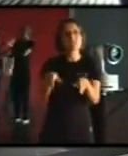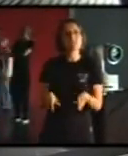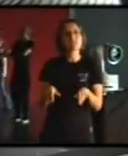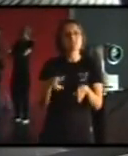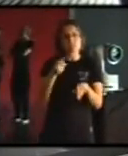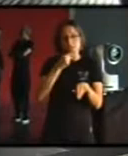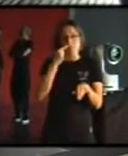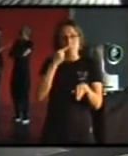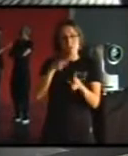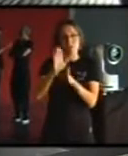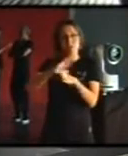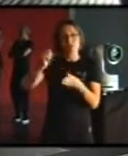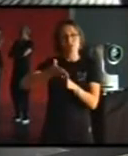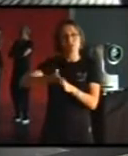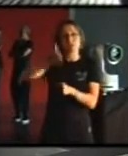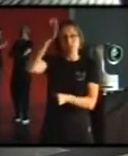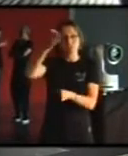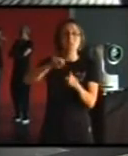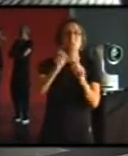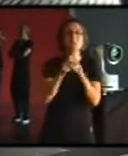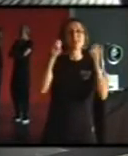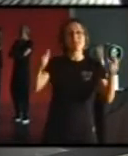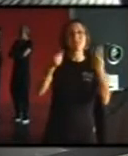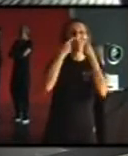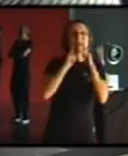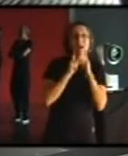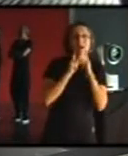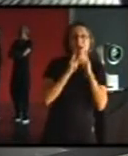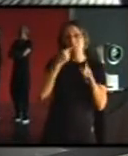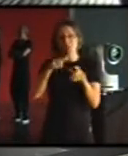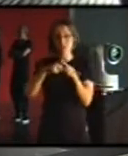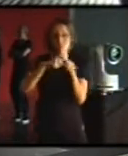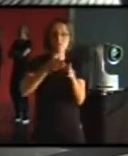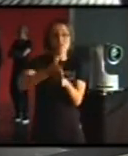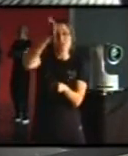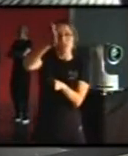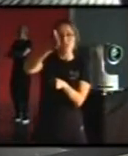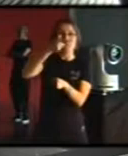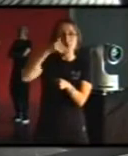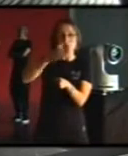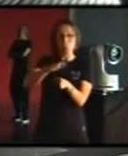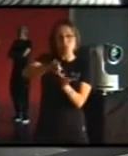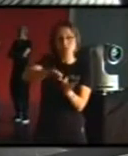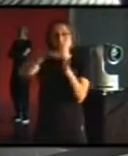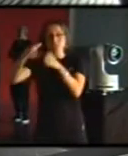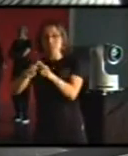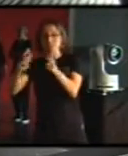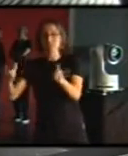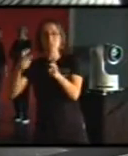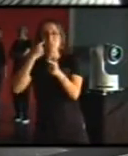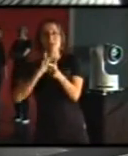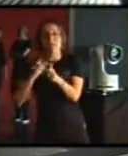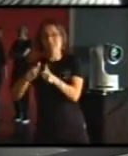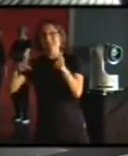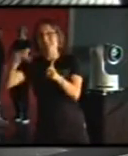frontière, donc la gare Friedrichstrasse, et le Palais des Larmes ne se trouve pas exactement sur la frontière, mais un petit peu à l'intérieur de l'Est. C'est-à-dire, on